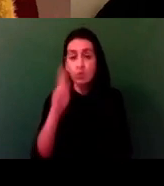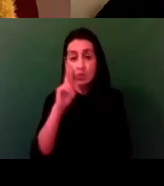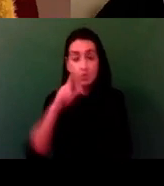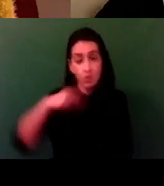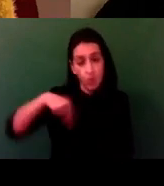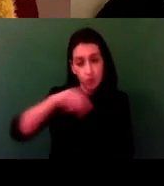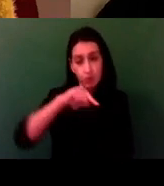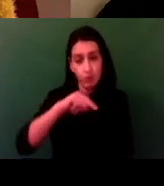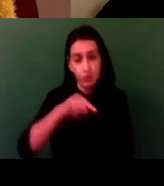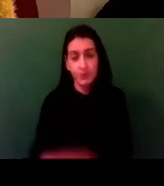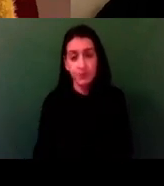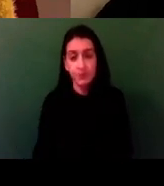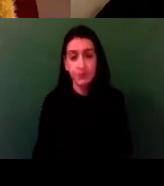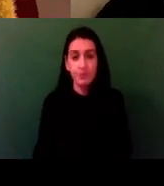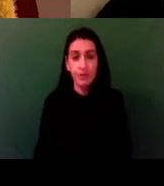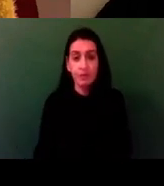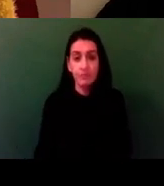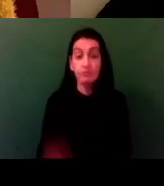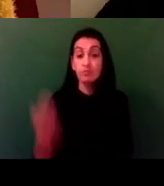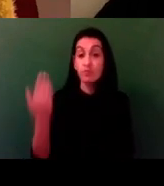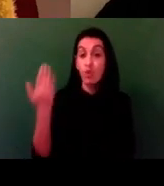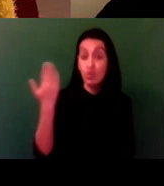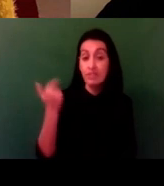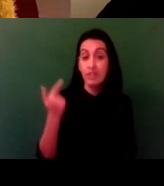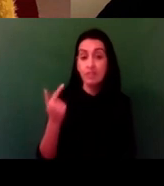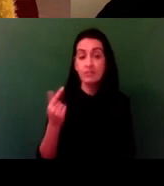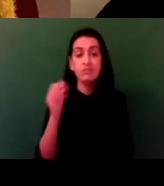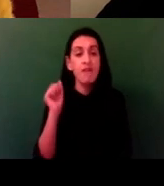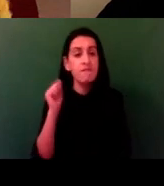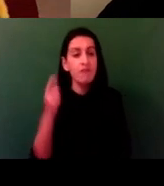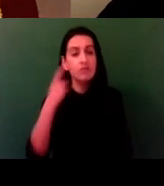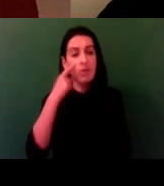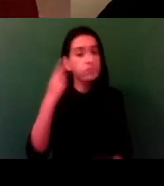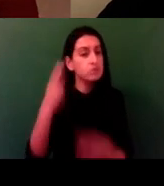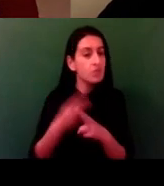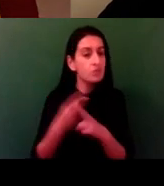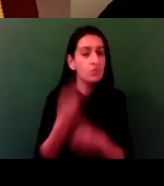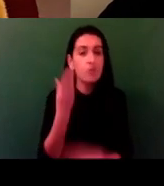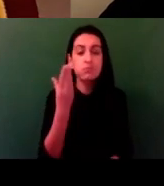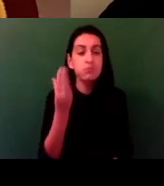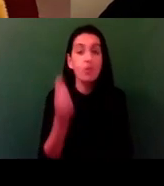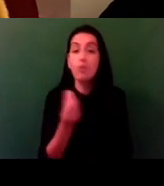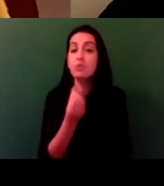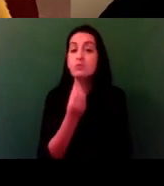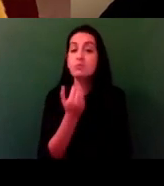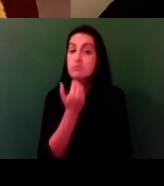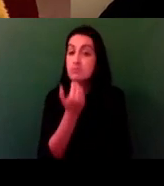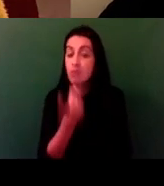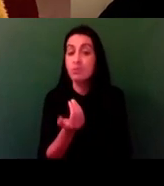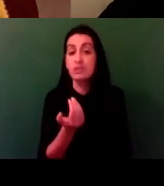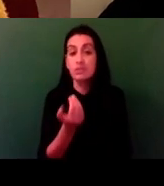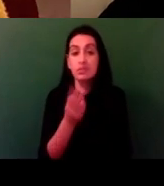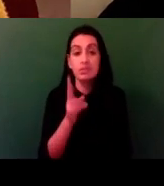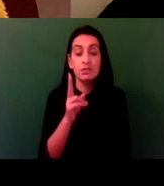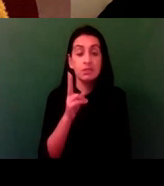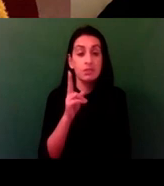de belki yeterince olmadığı için korkutan süreçlere ortak bir şekilde fikir üretmeye